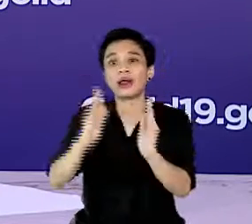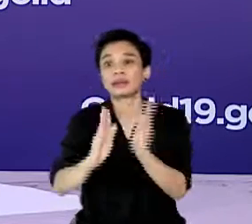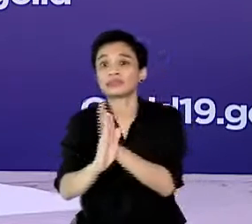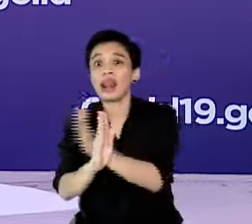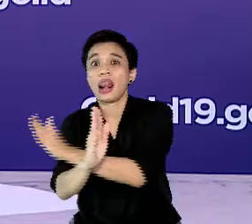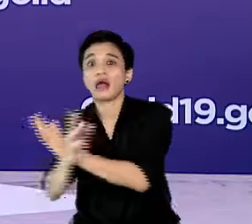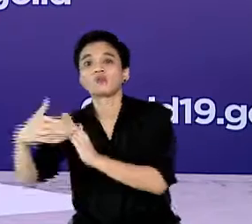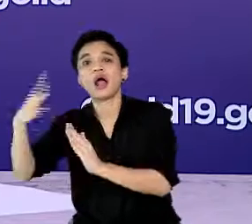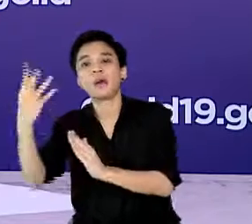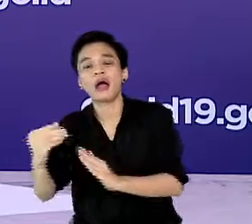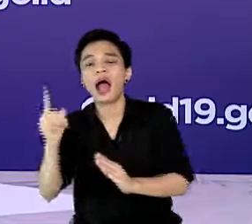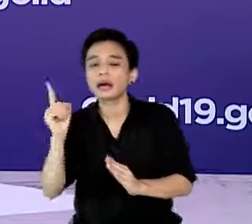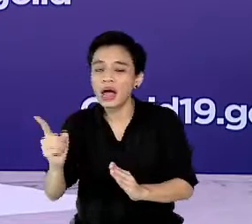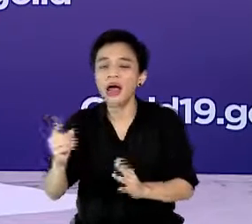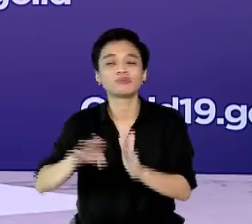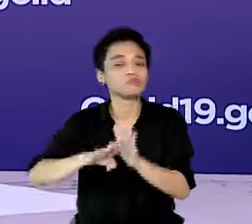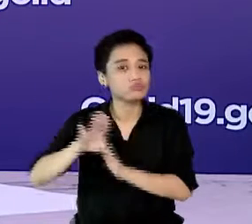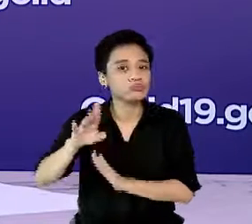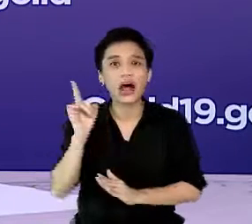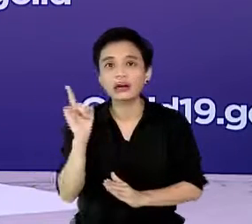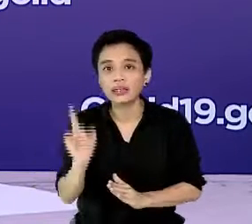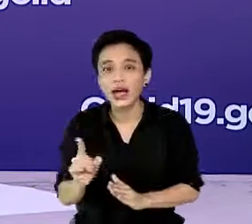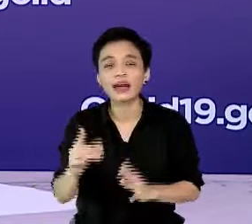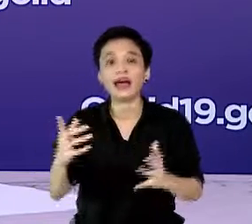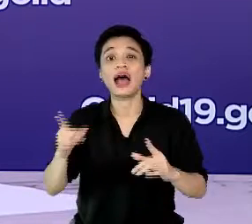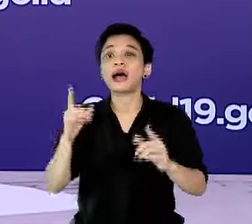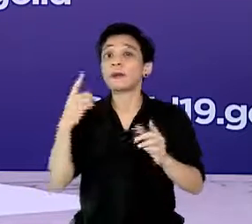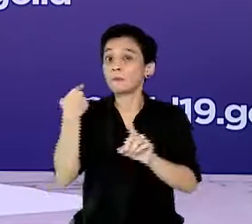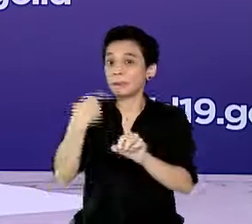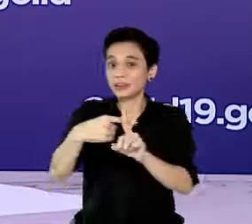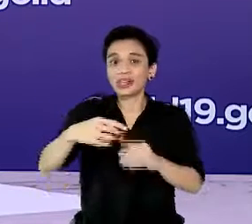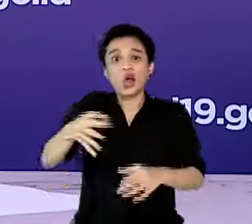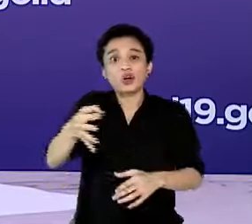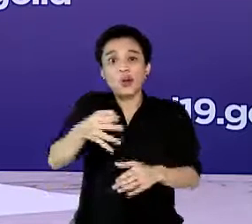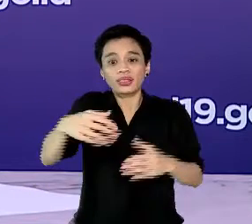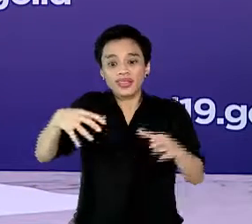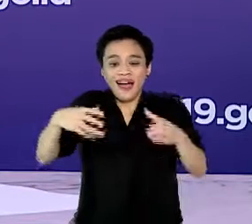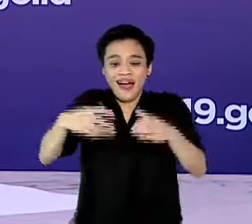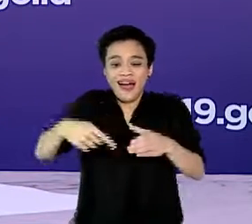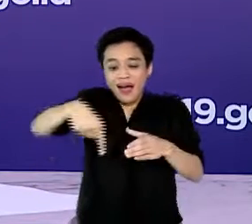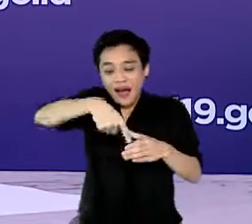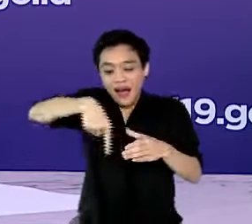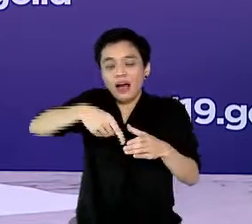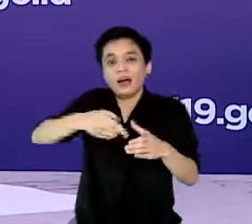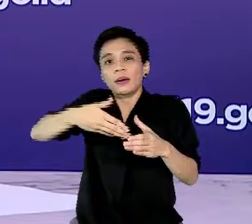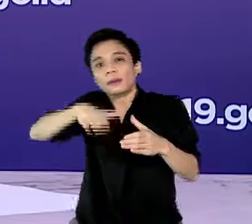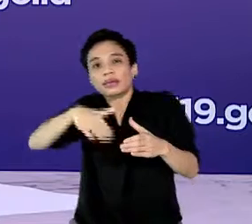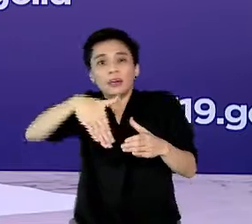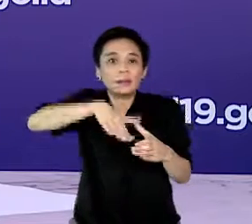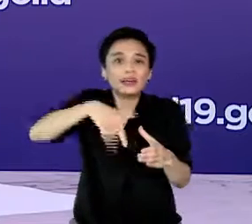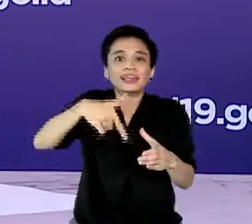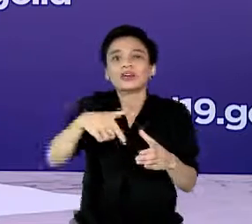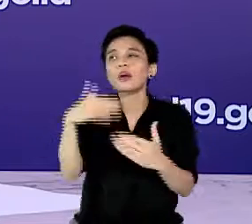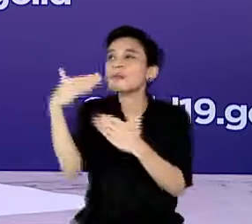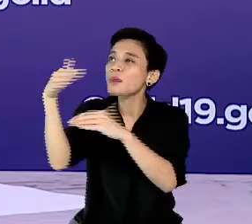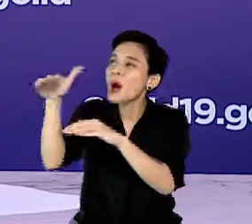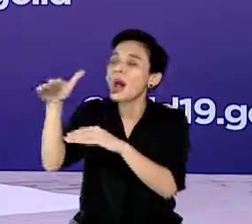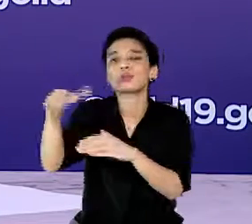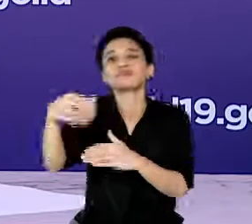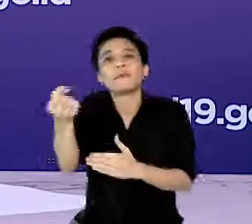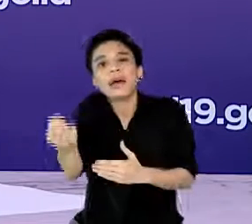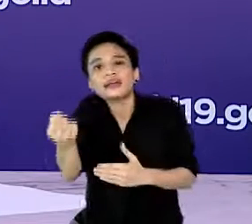Selain itu di dalam kota pun juga terjadi kenaikan mobilitas penduduk ke pusat perbelanjaan dan tempat wisata